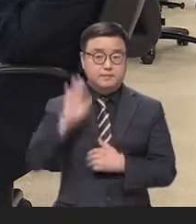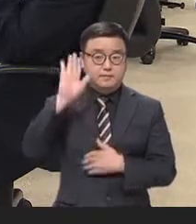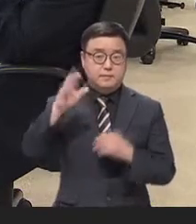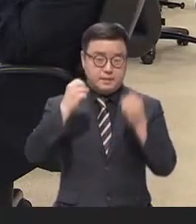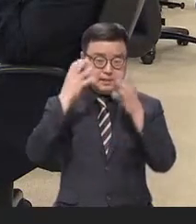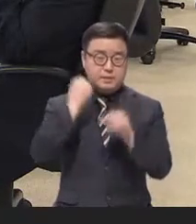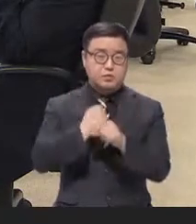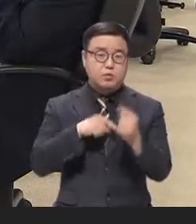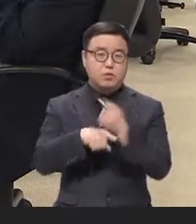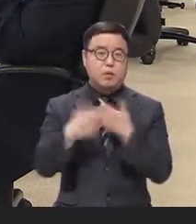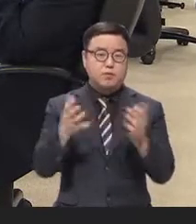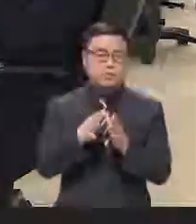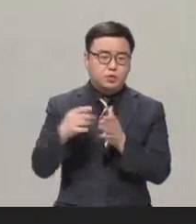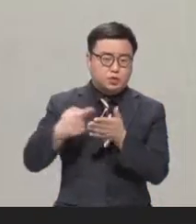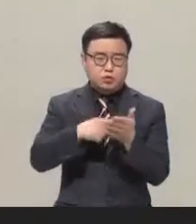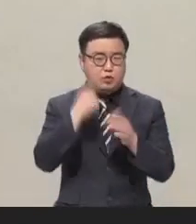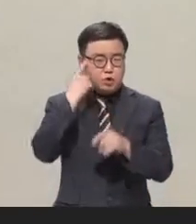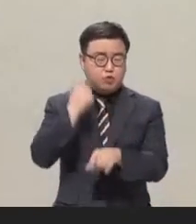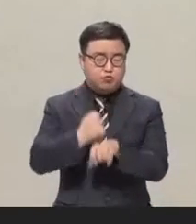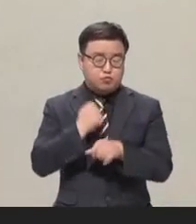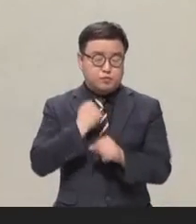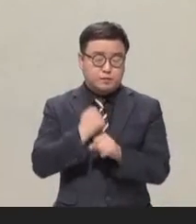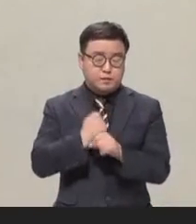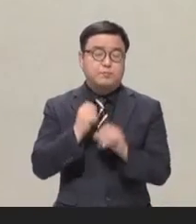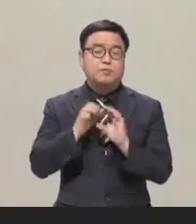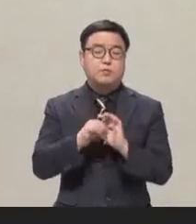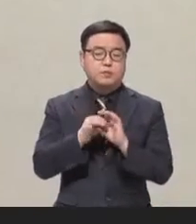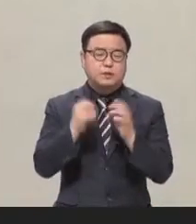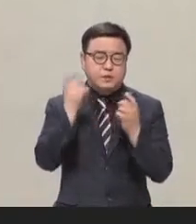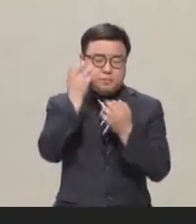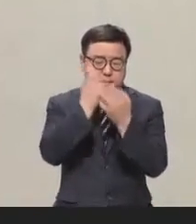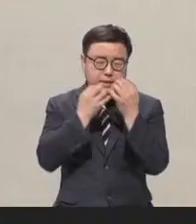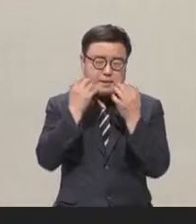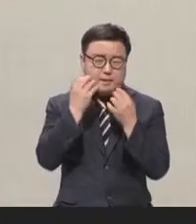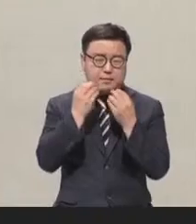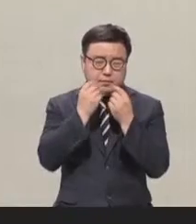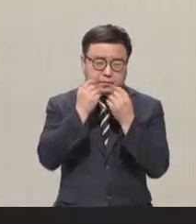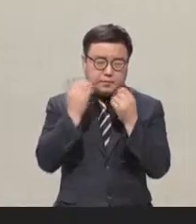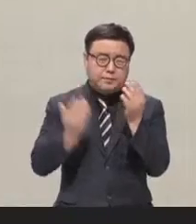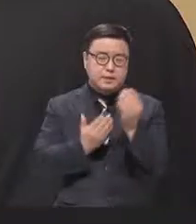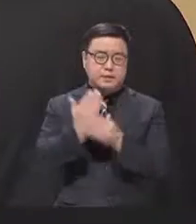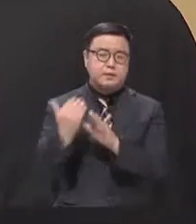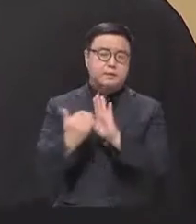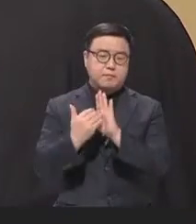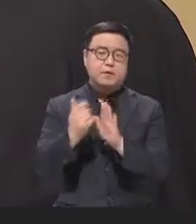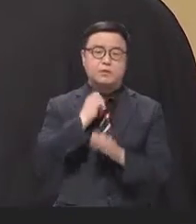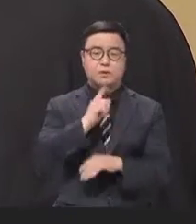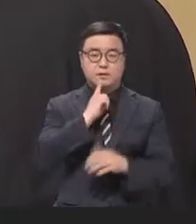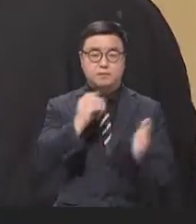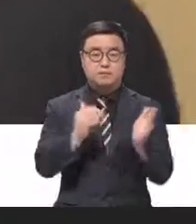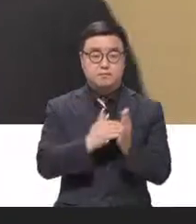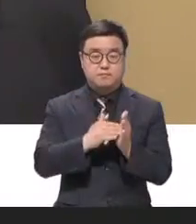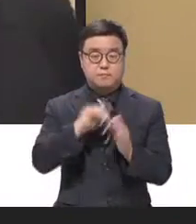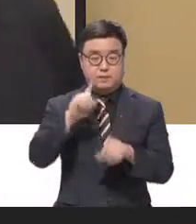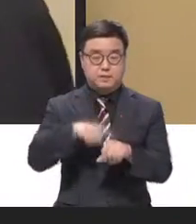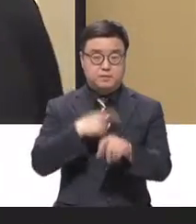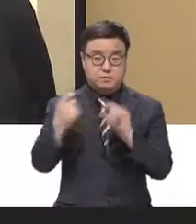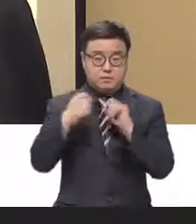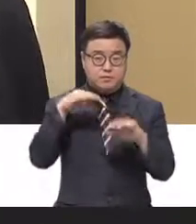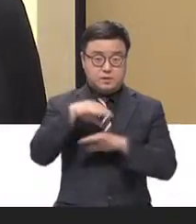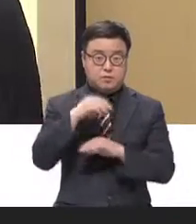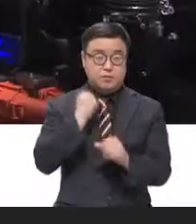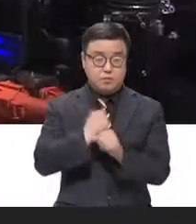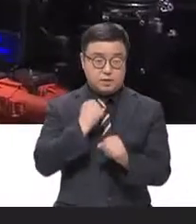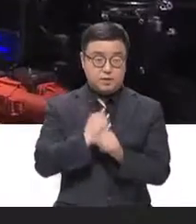미래창조과학부가 적극적인 연구 개발을 통해 미세먼지 발생을 과학적으로 막겠다고 나섰습니다. 친환경 자동차 업체 방문과